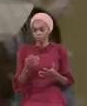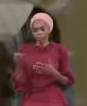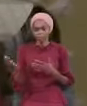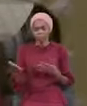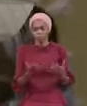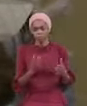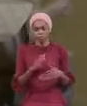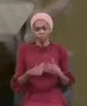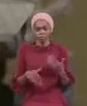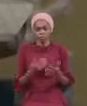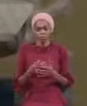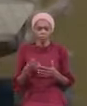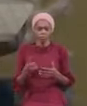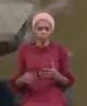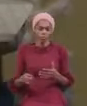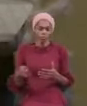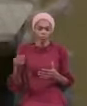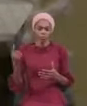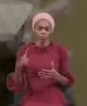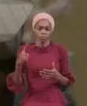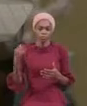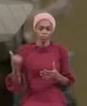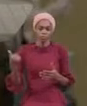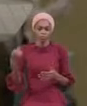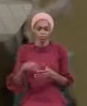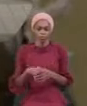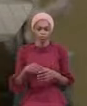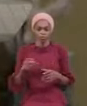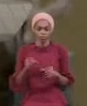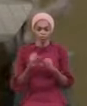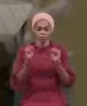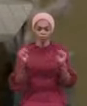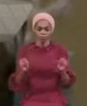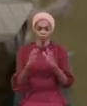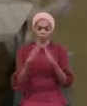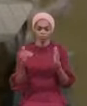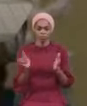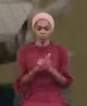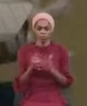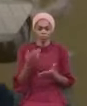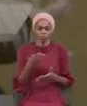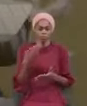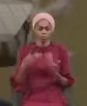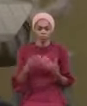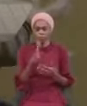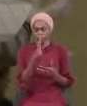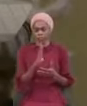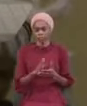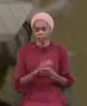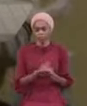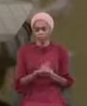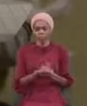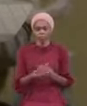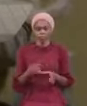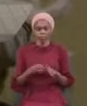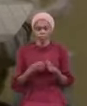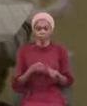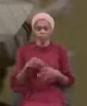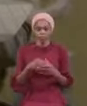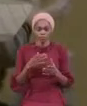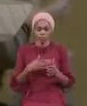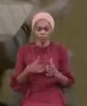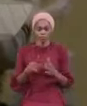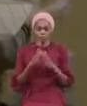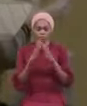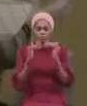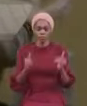afin qu'il y ait de la nourriture dans ma maison mettez-moi de la sorte à l'épreuve dit l'Éternel des